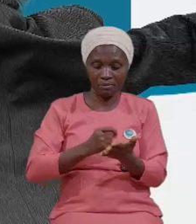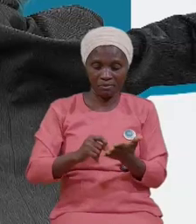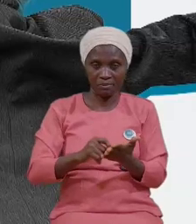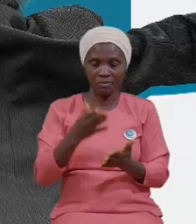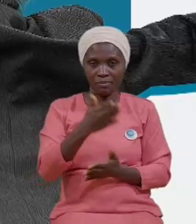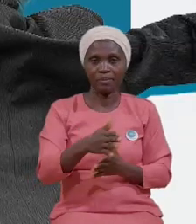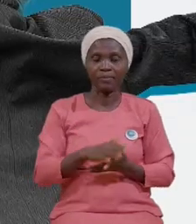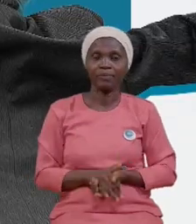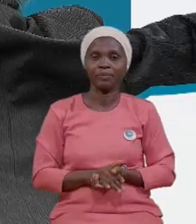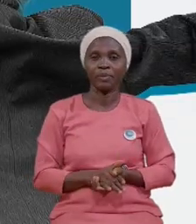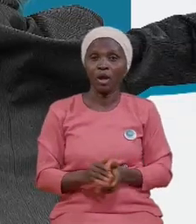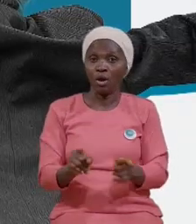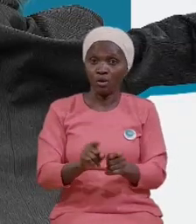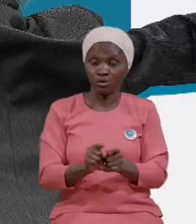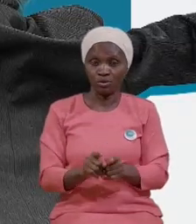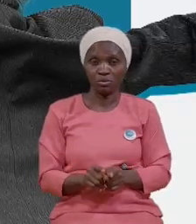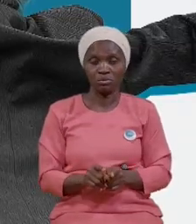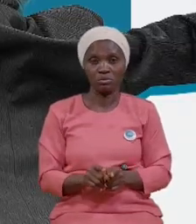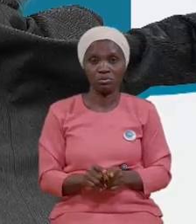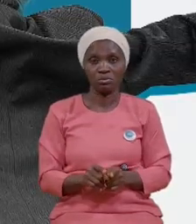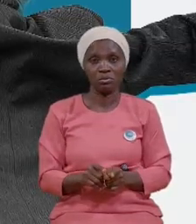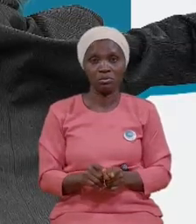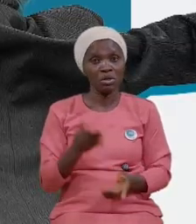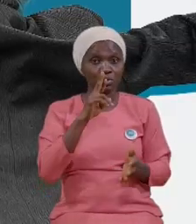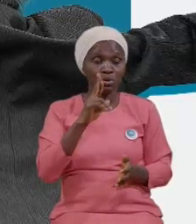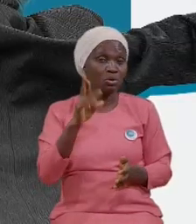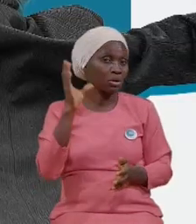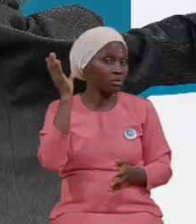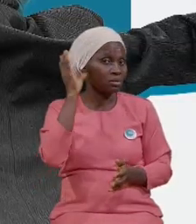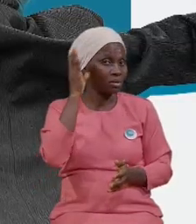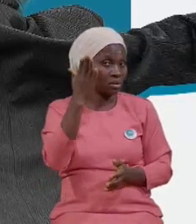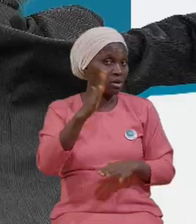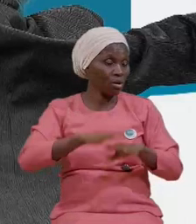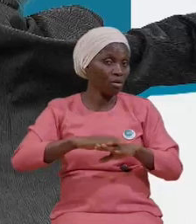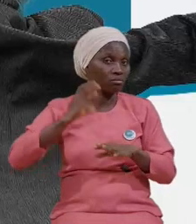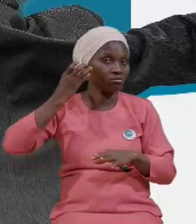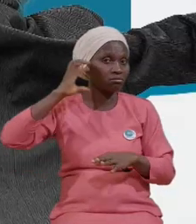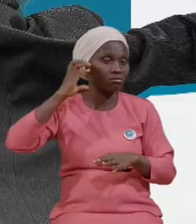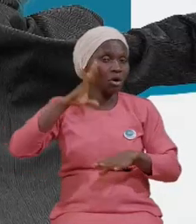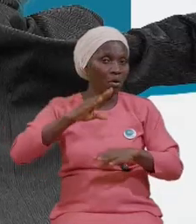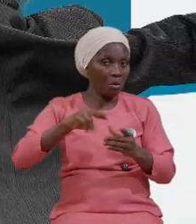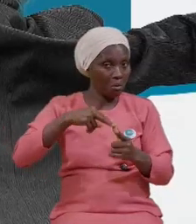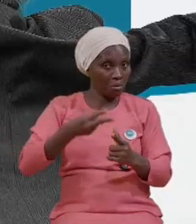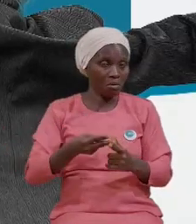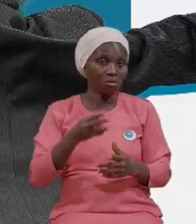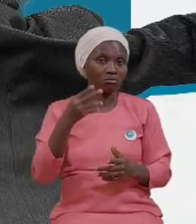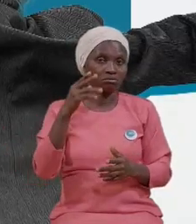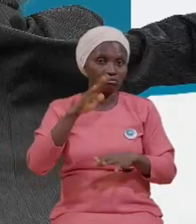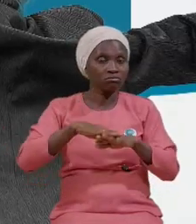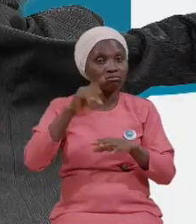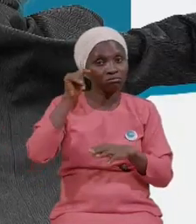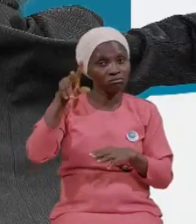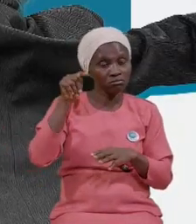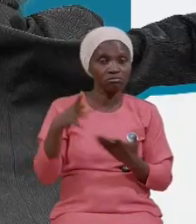Maintenant, vous qui nous écoutez à la radio, bien à la télévision, et vous avez donné votre